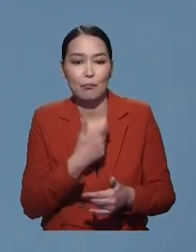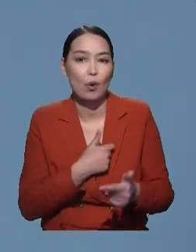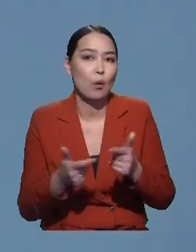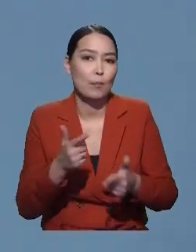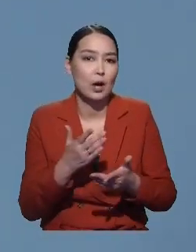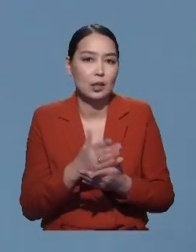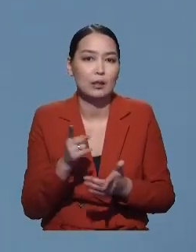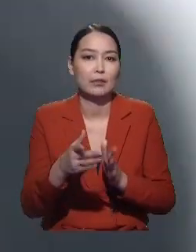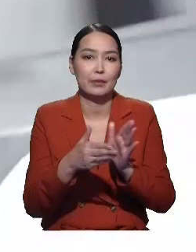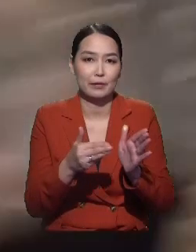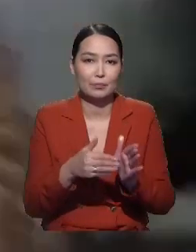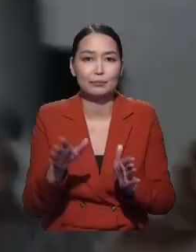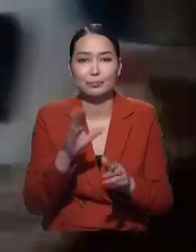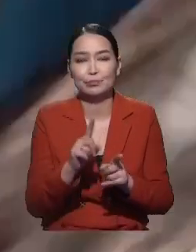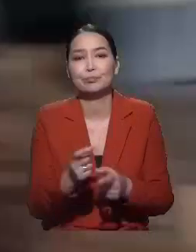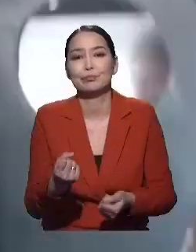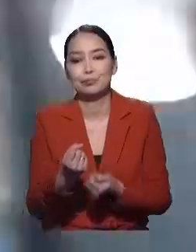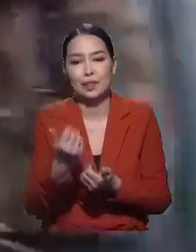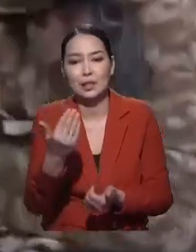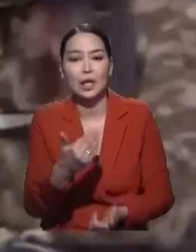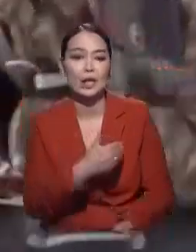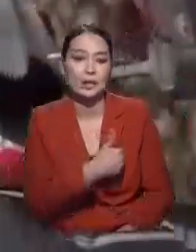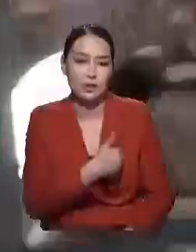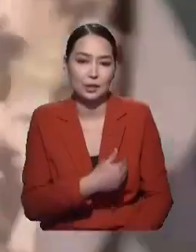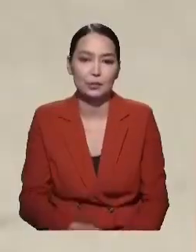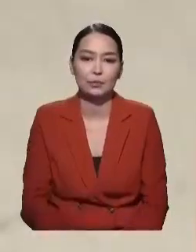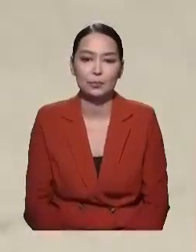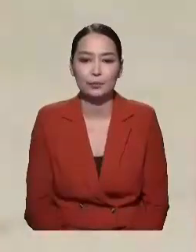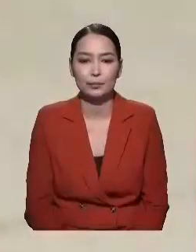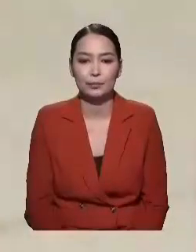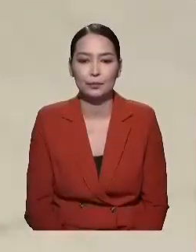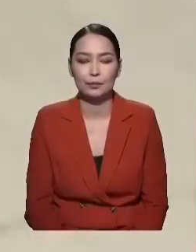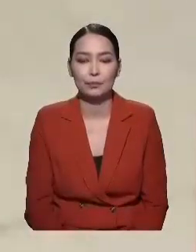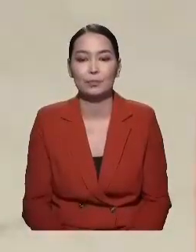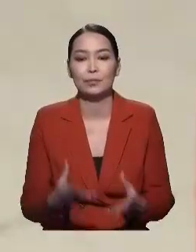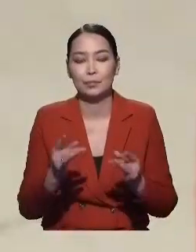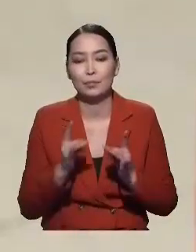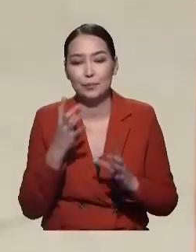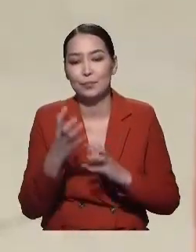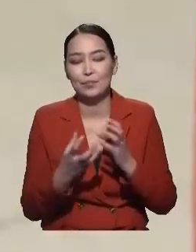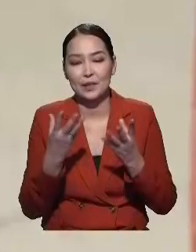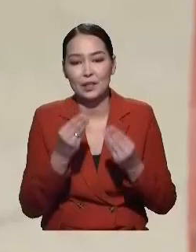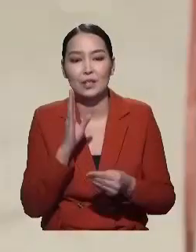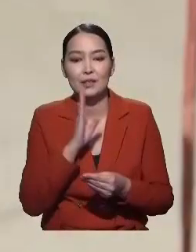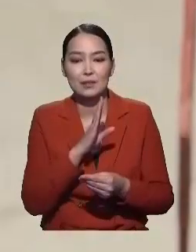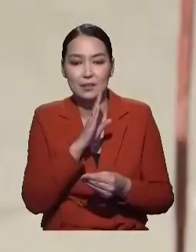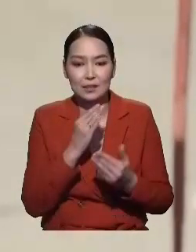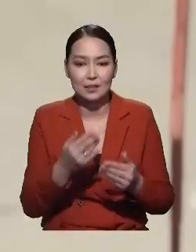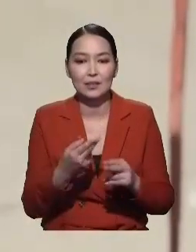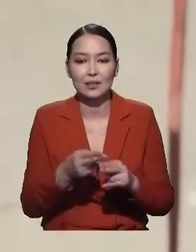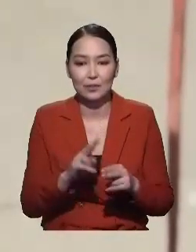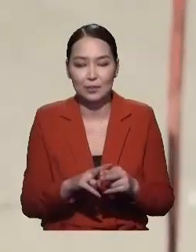Они призвали и других военных поддержать их инициативу. В преддверии праздника Международного женского дня